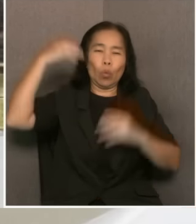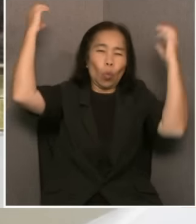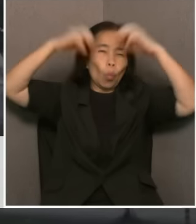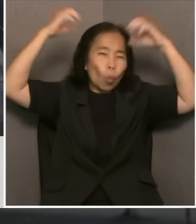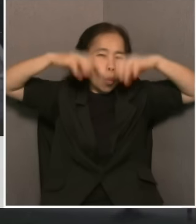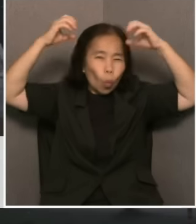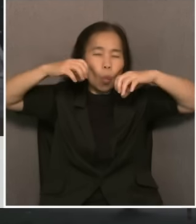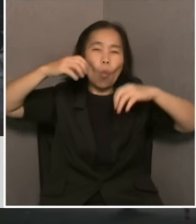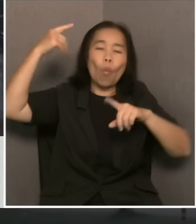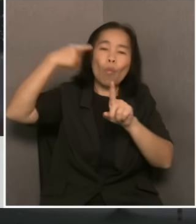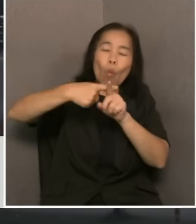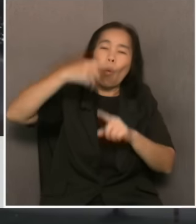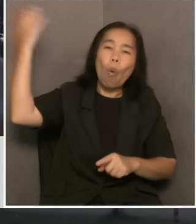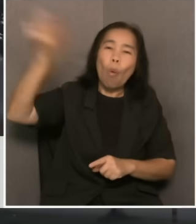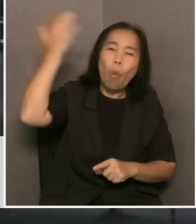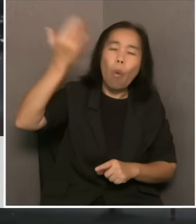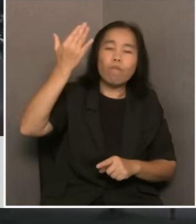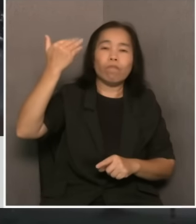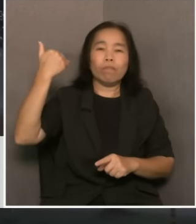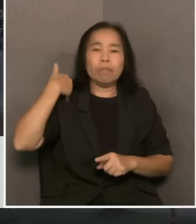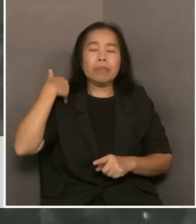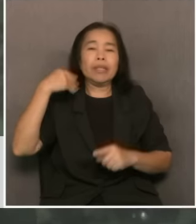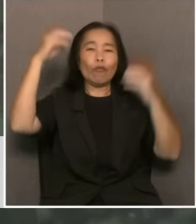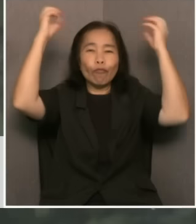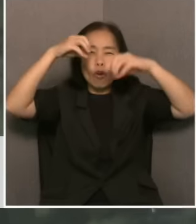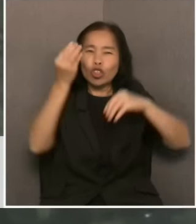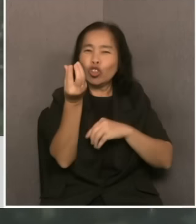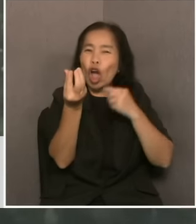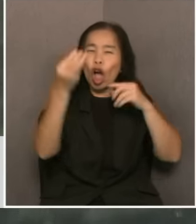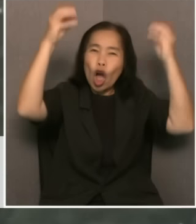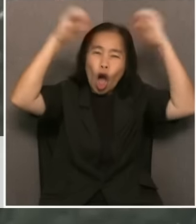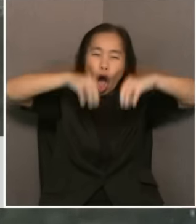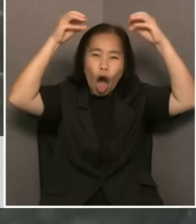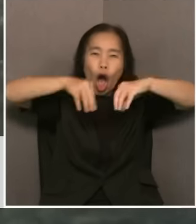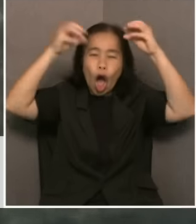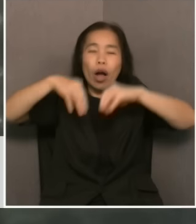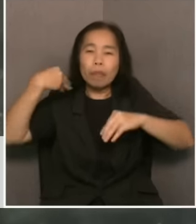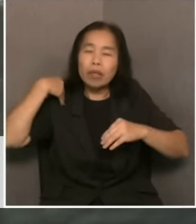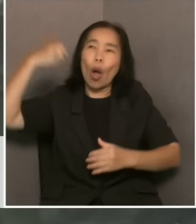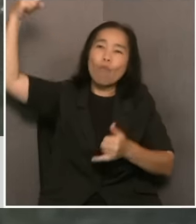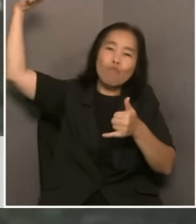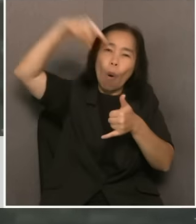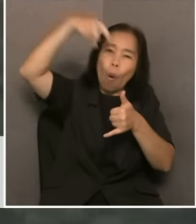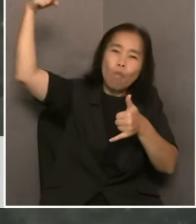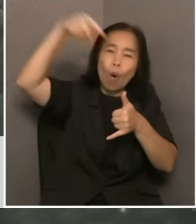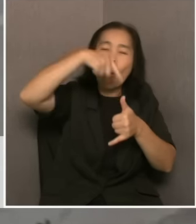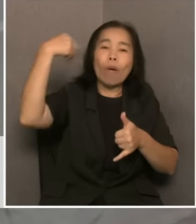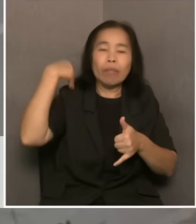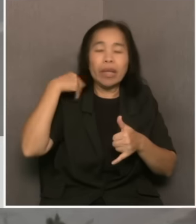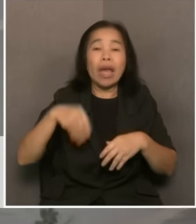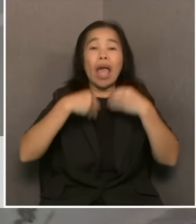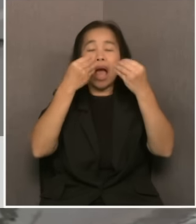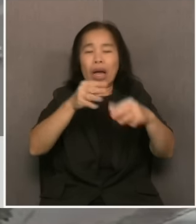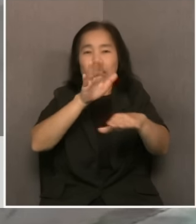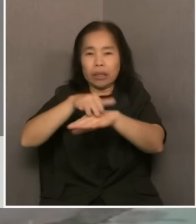ลมกระโชกแรงลูกเห็บตกบางแห่งรวมถึงอาจมีฟ้าผ่าเกิดขึ้นได้ขอให้ประชาชนบริเวณประเทศไทยตอน